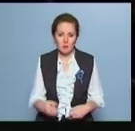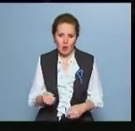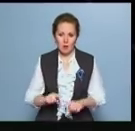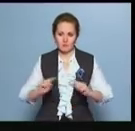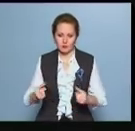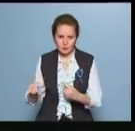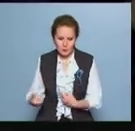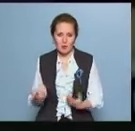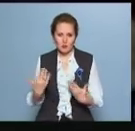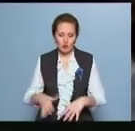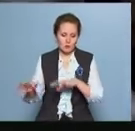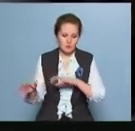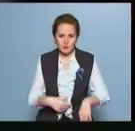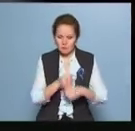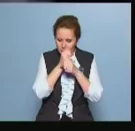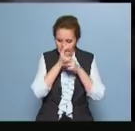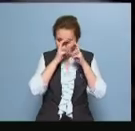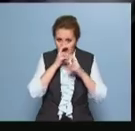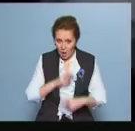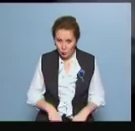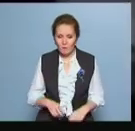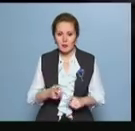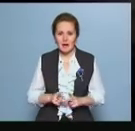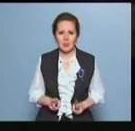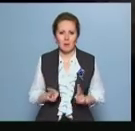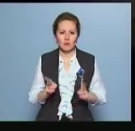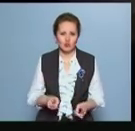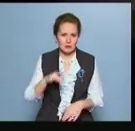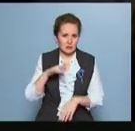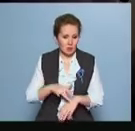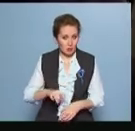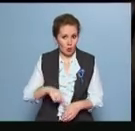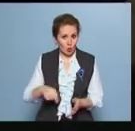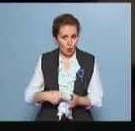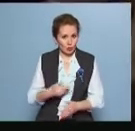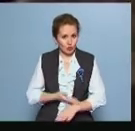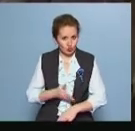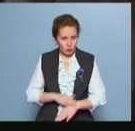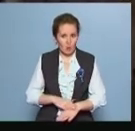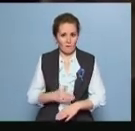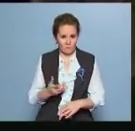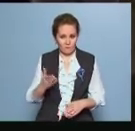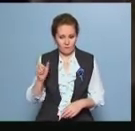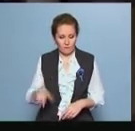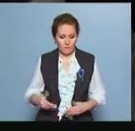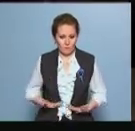алкоголя отправлены на исследование в экспертно-криминалистический центр. Жителю Воткинска грозит до 8 лет. Тюрьмы.